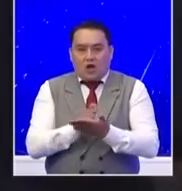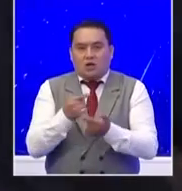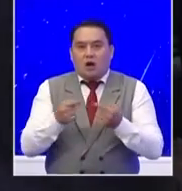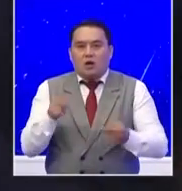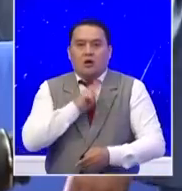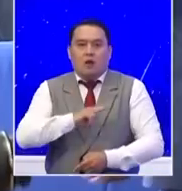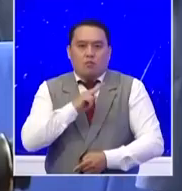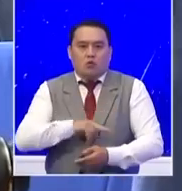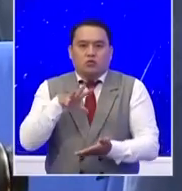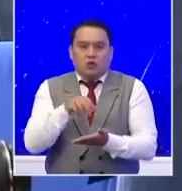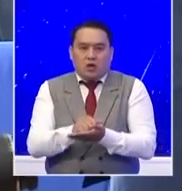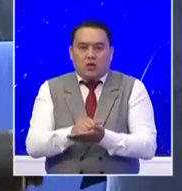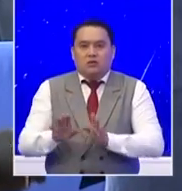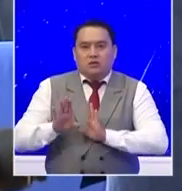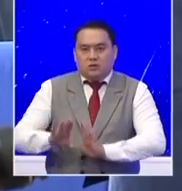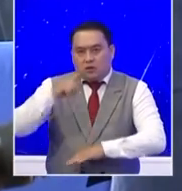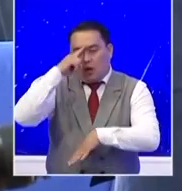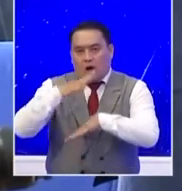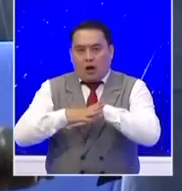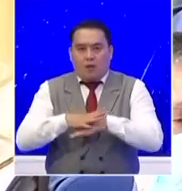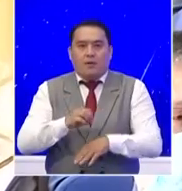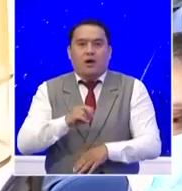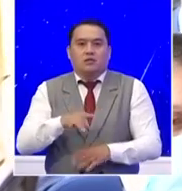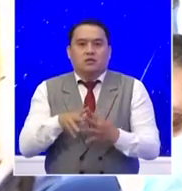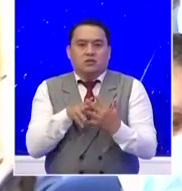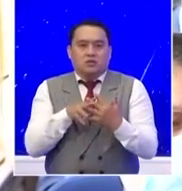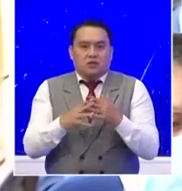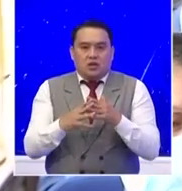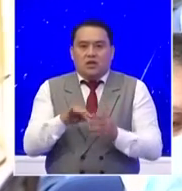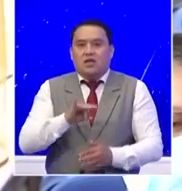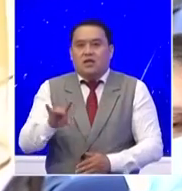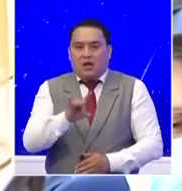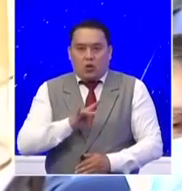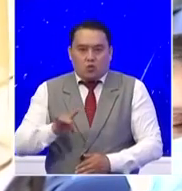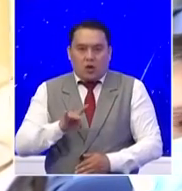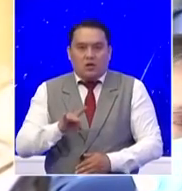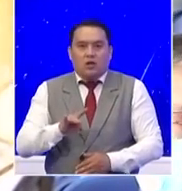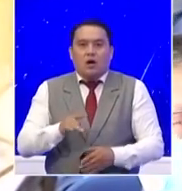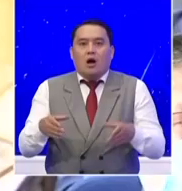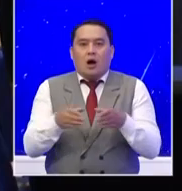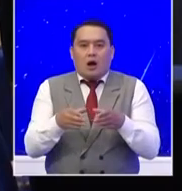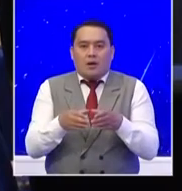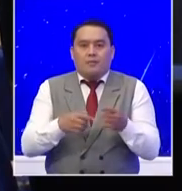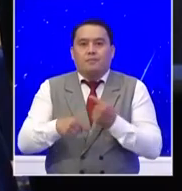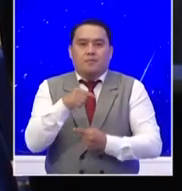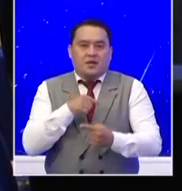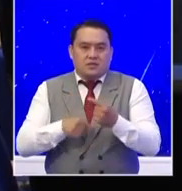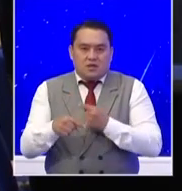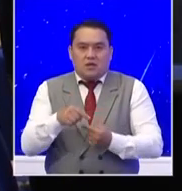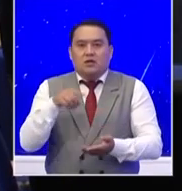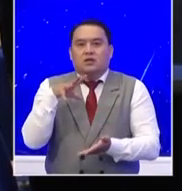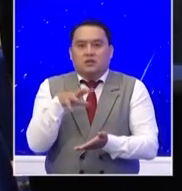годы Куматаев занимал пост заместителя акима Байсеркинского сельского округа Илийского района, начальника отделов малого и среднего